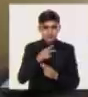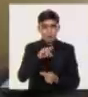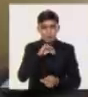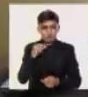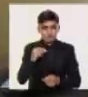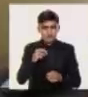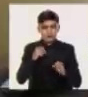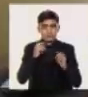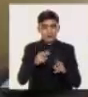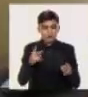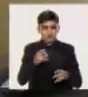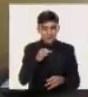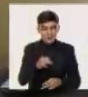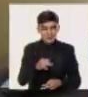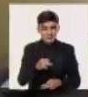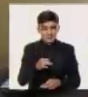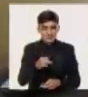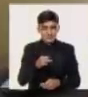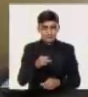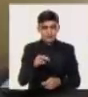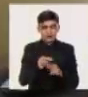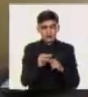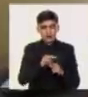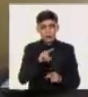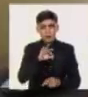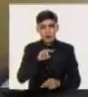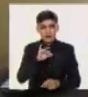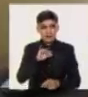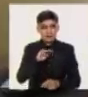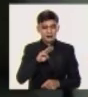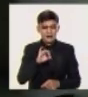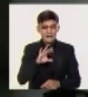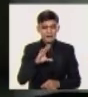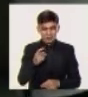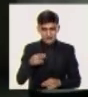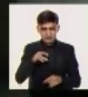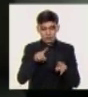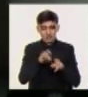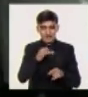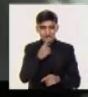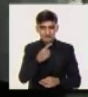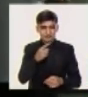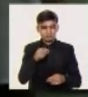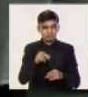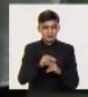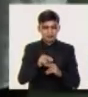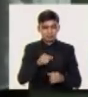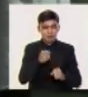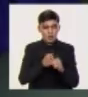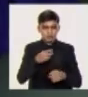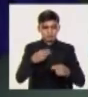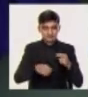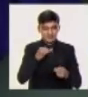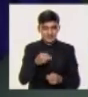основном более, скажем так, паллиативное лечение они получают в текущий момент. В одном аппарате сломан двигатель, ждут новый